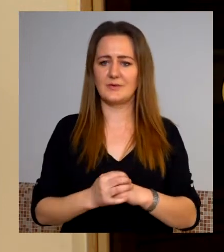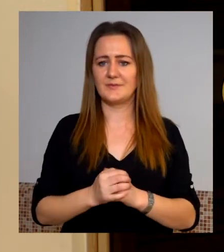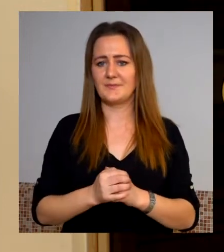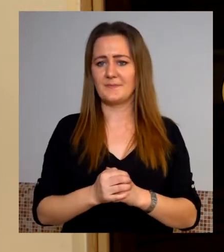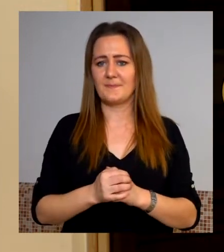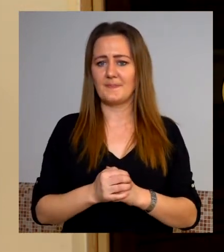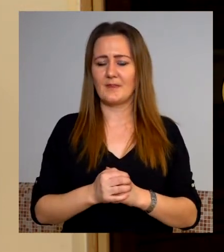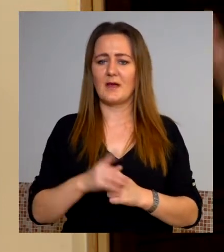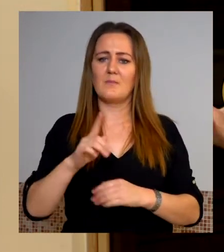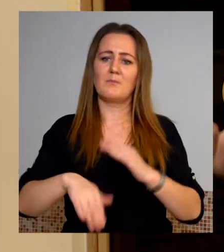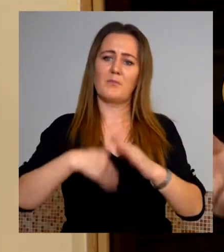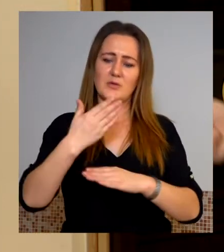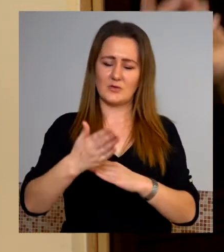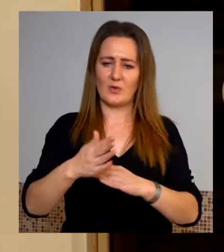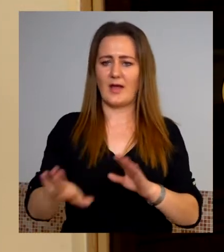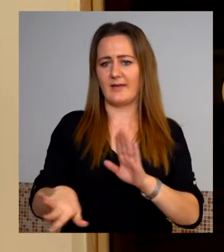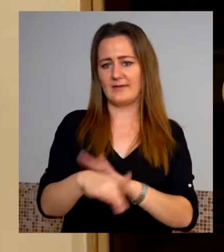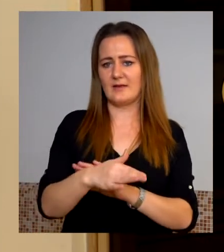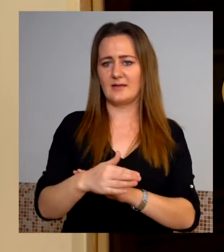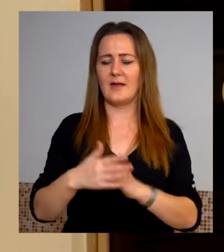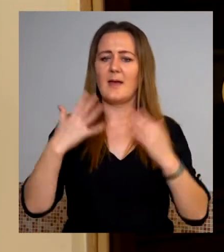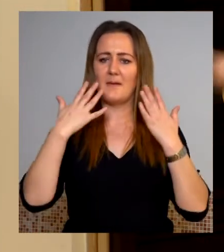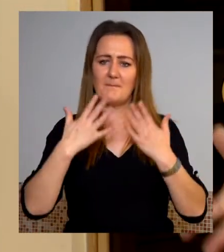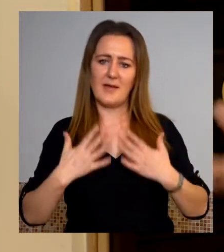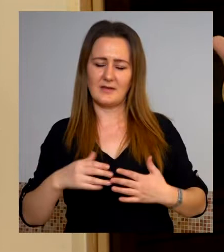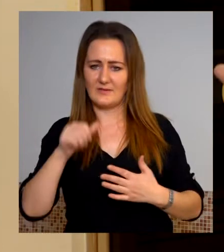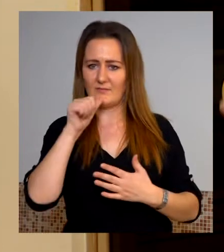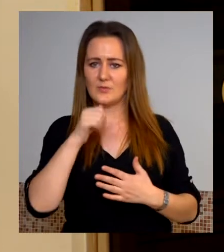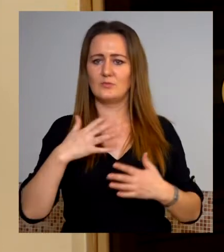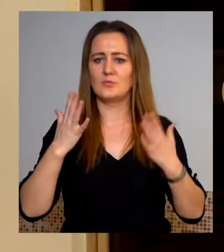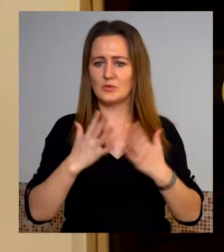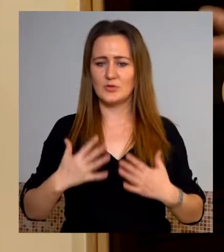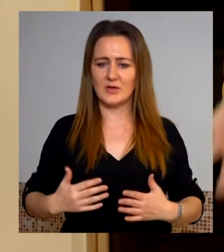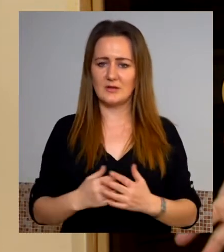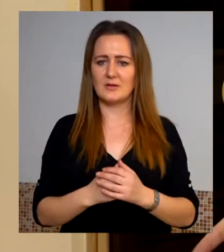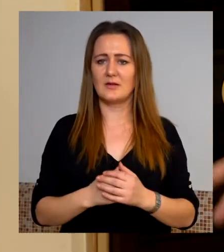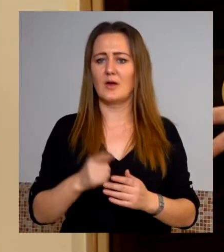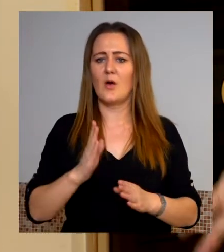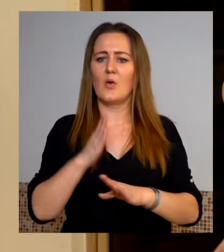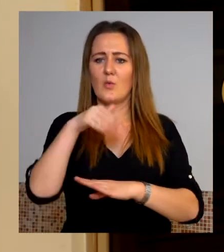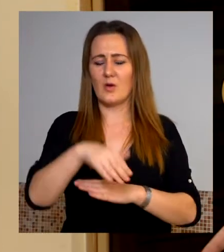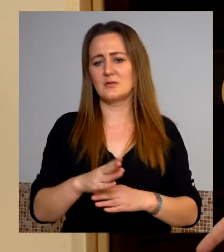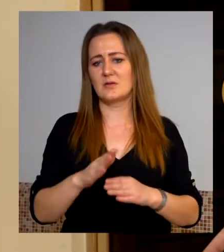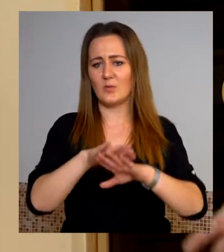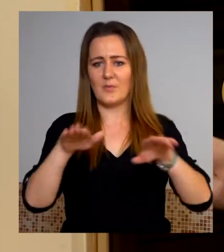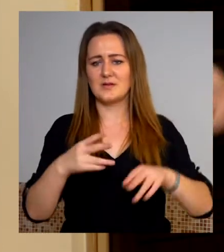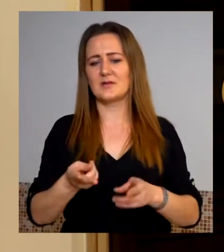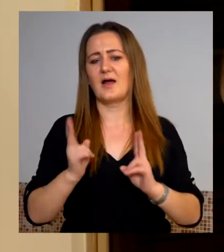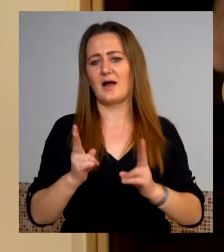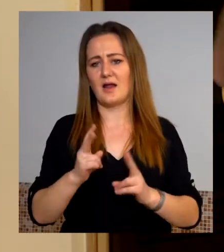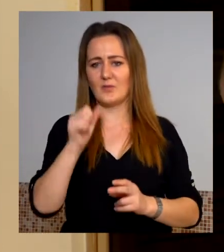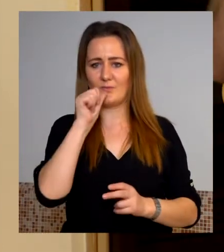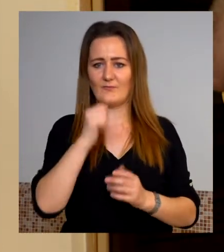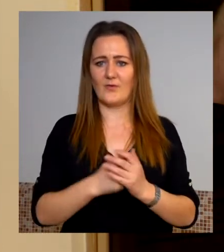sauni. Nakon toga izlazite i perete se ili ulazite, tuširate ili ulazite u bazen sa hladnom vodom, da